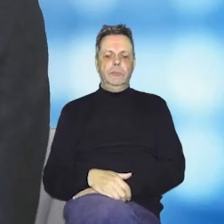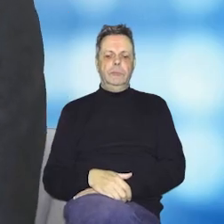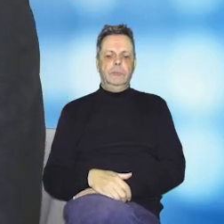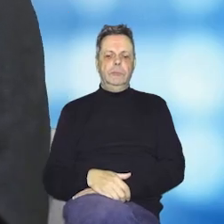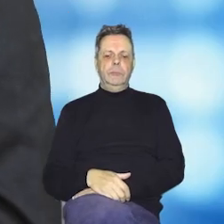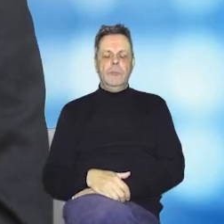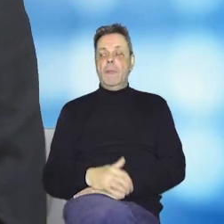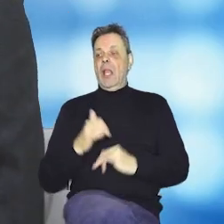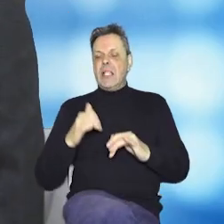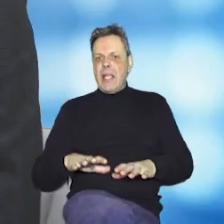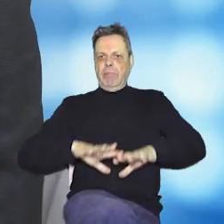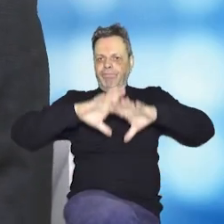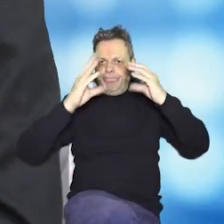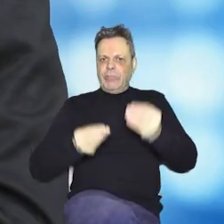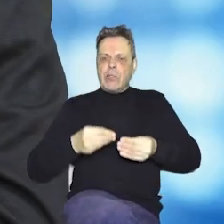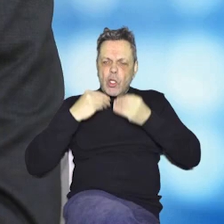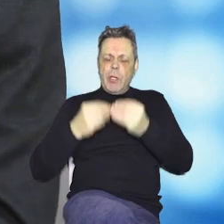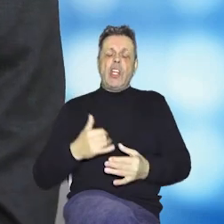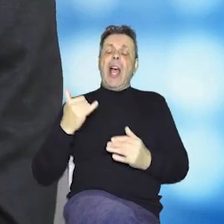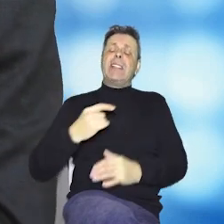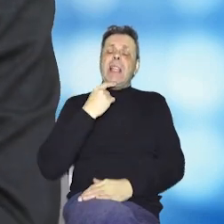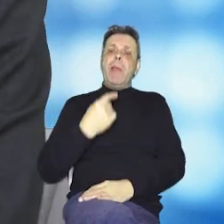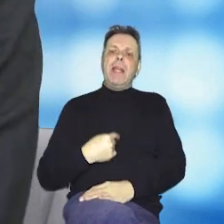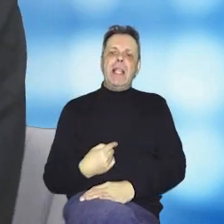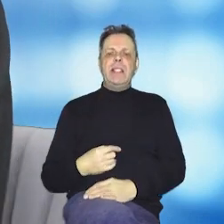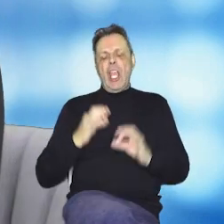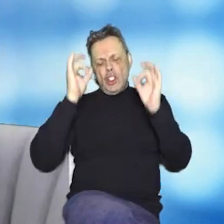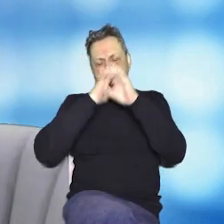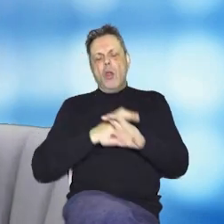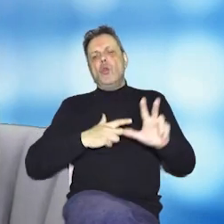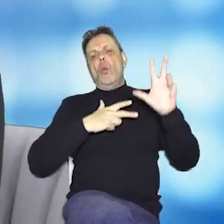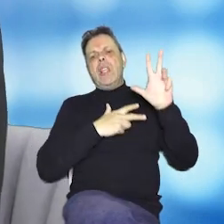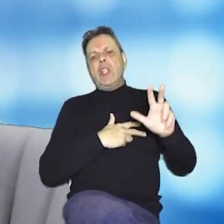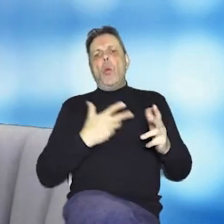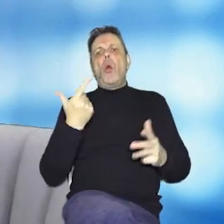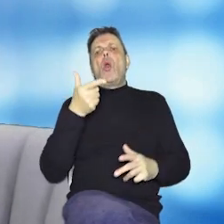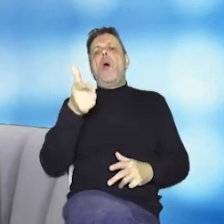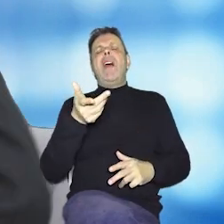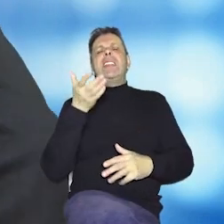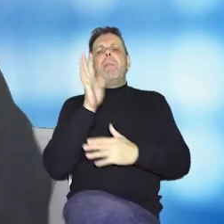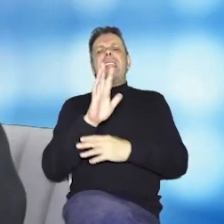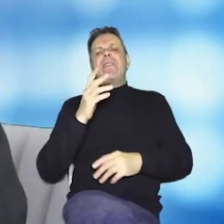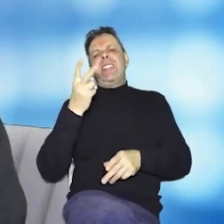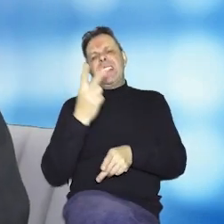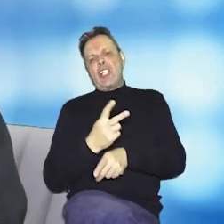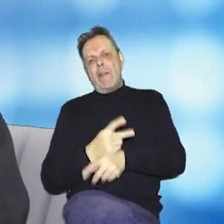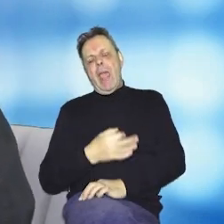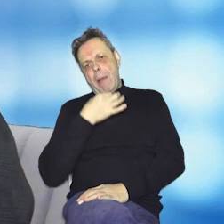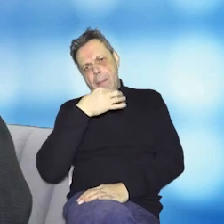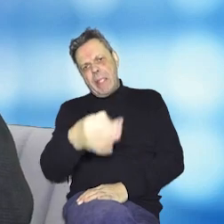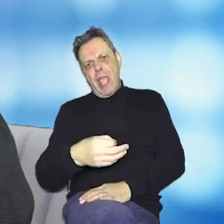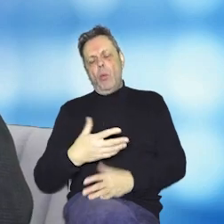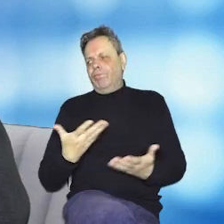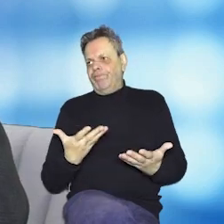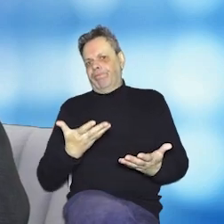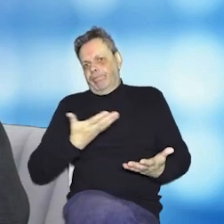Sada smo to sve lijepo obradili, a sad mi recite žalosnu istinu. Koliko vas predstavnici države pitaju